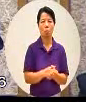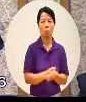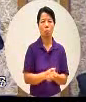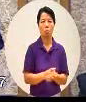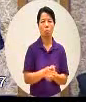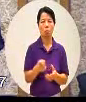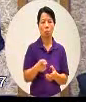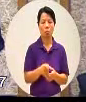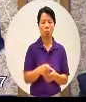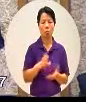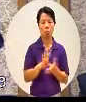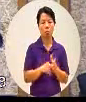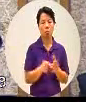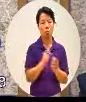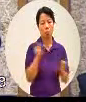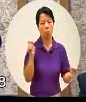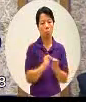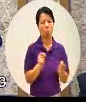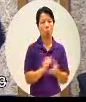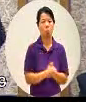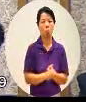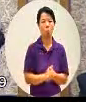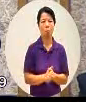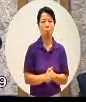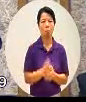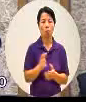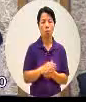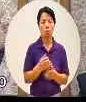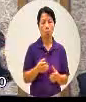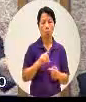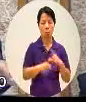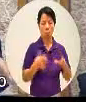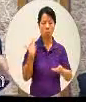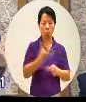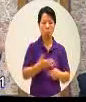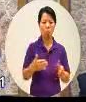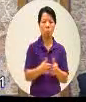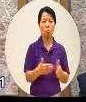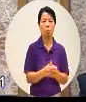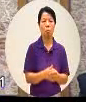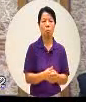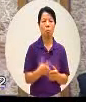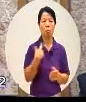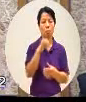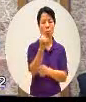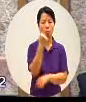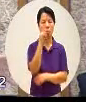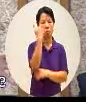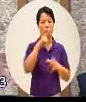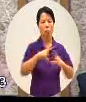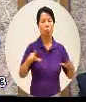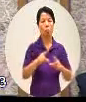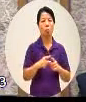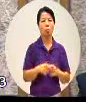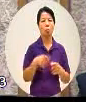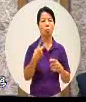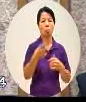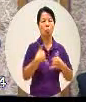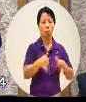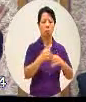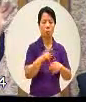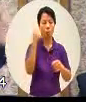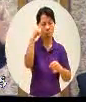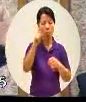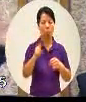重多久了？何必你又多久了？ 所以我要讲，原本已经发包啊，明天我们义大二路哈，明天就可以开始